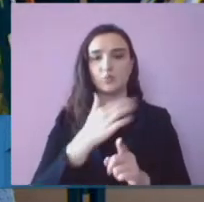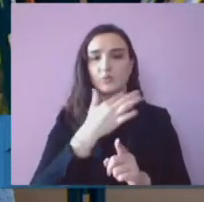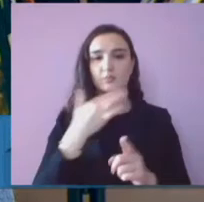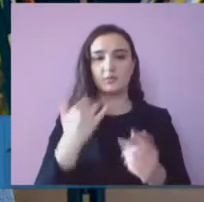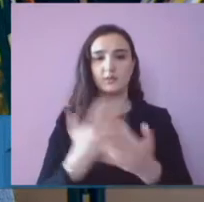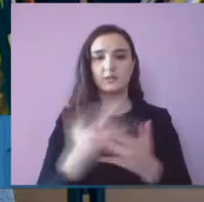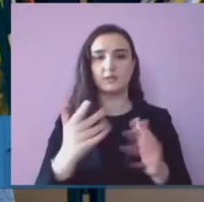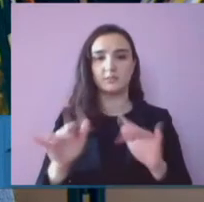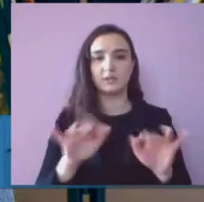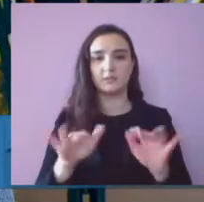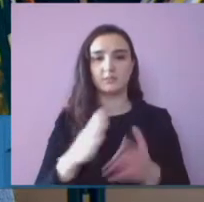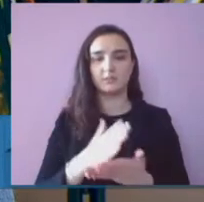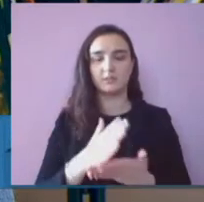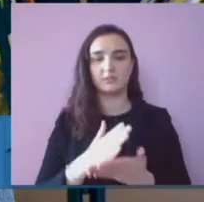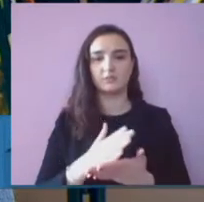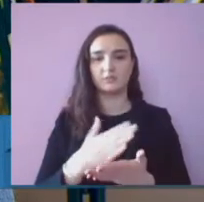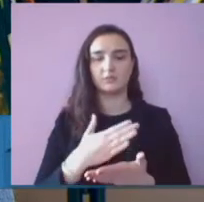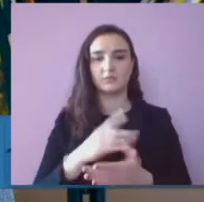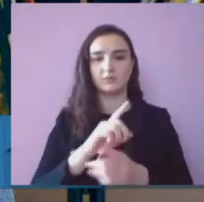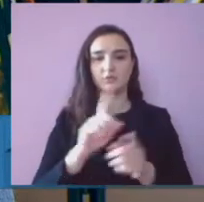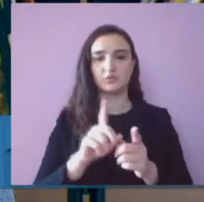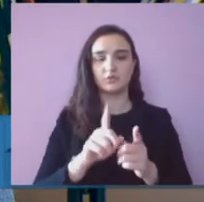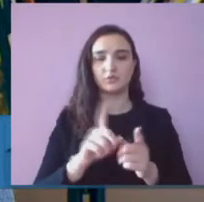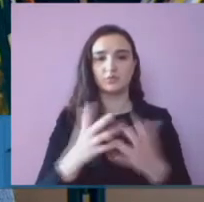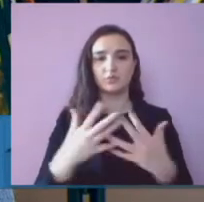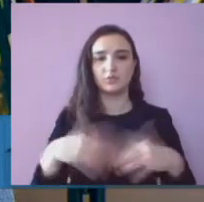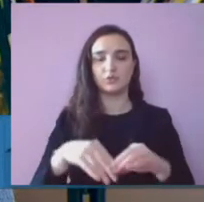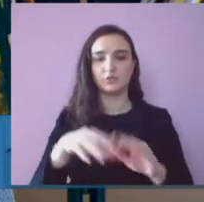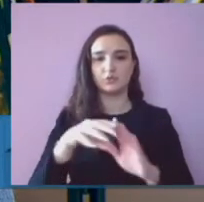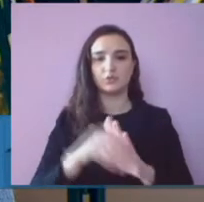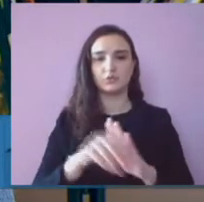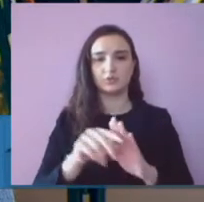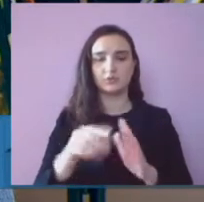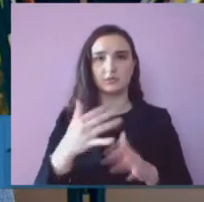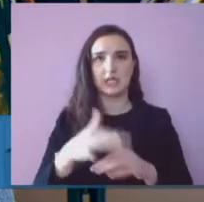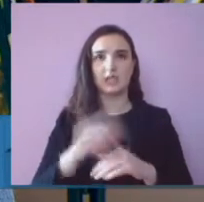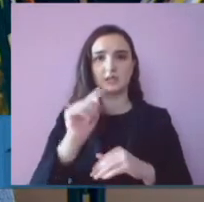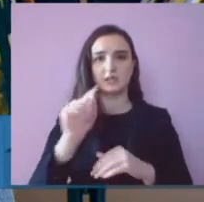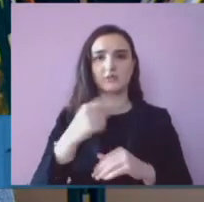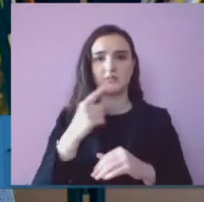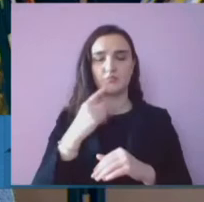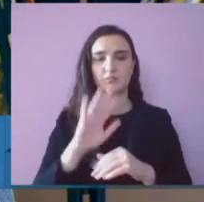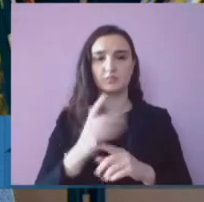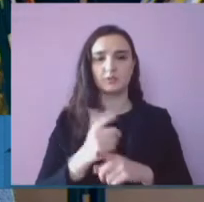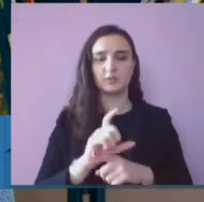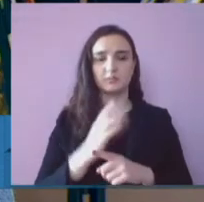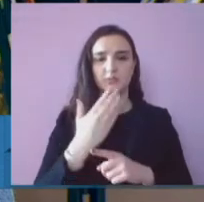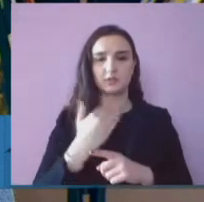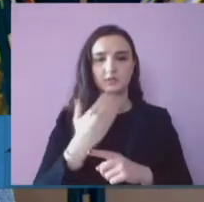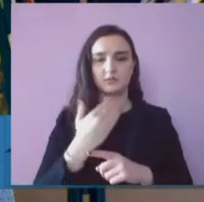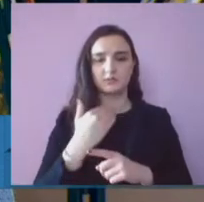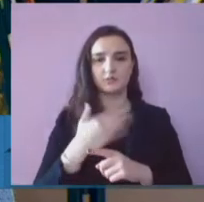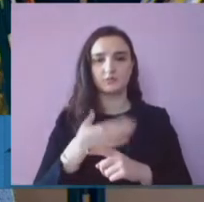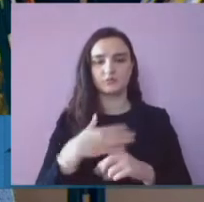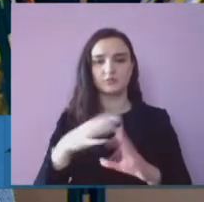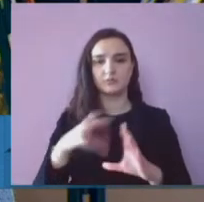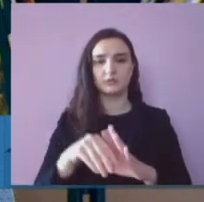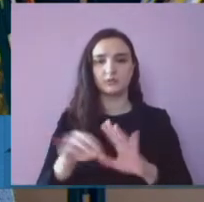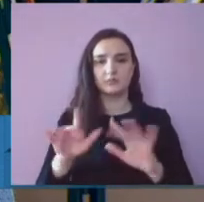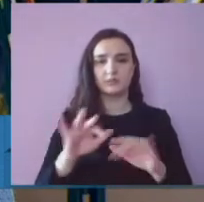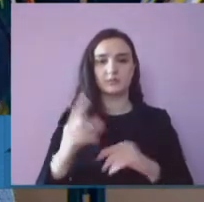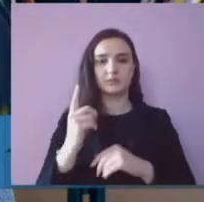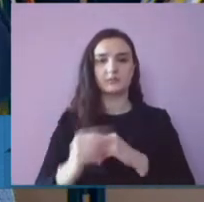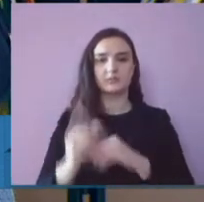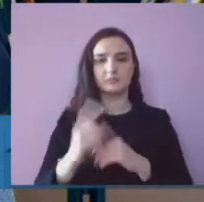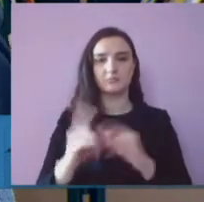ქმედებებია. თუნდა ჩიგნით პატარა ოჯახში, აღარ ვლაპარაკობ გარეთ, რომელიც ძალიან მარტივად ჩვენს ქმედებას ბაძავენ